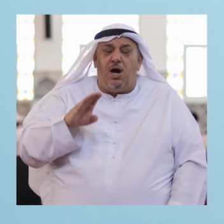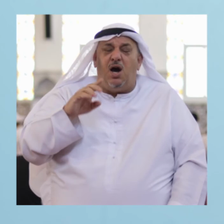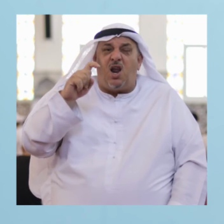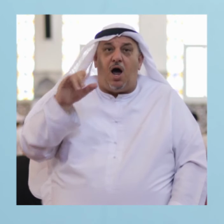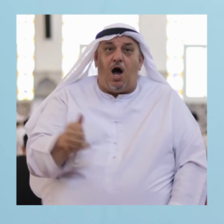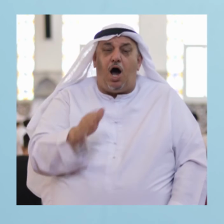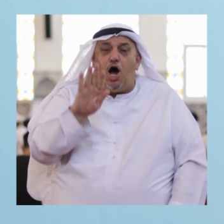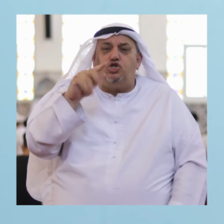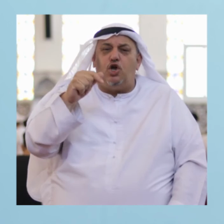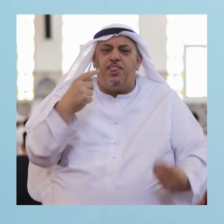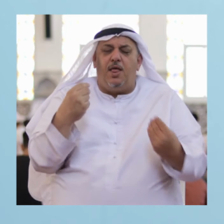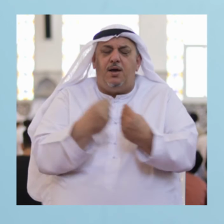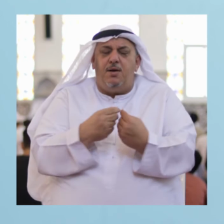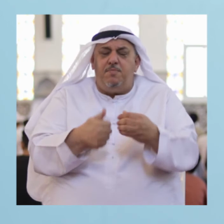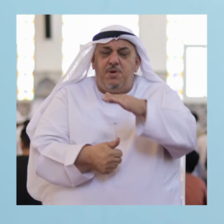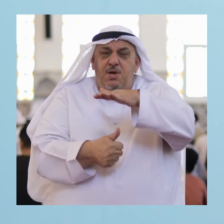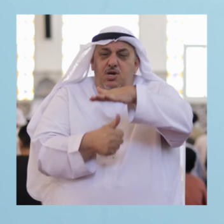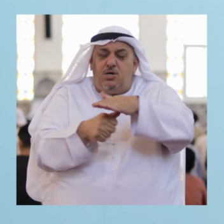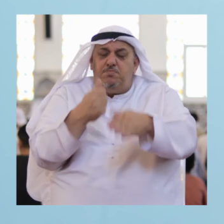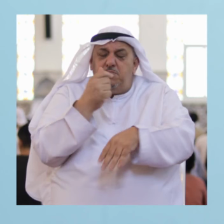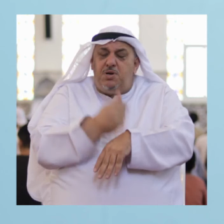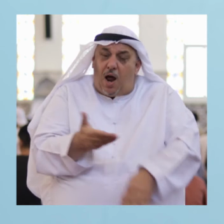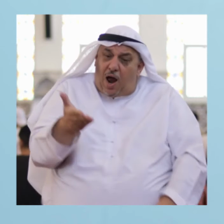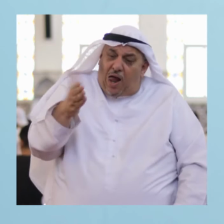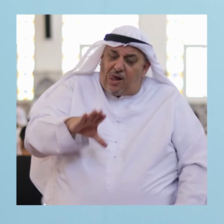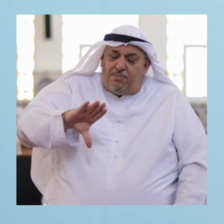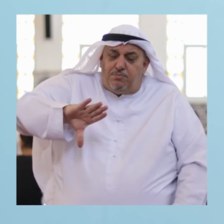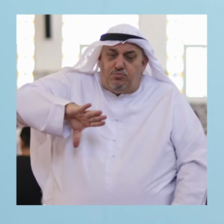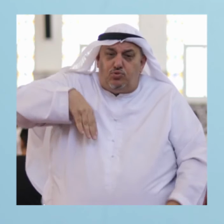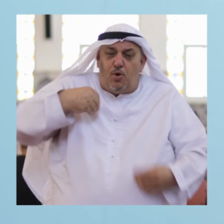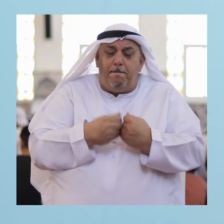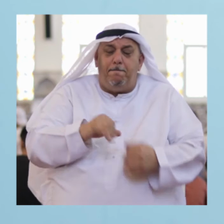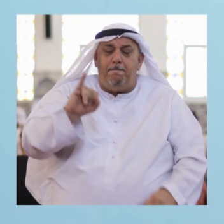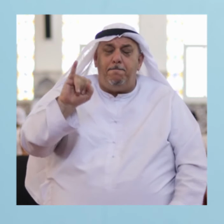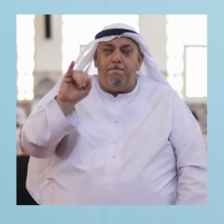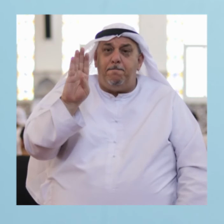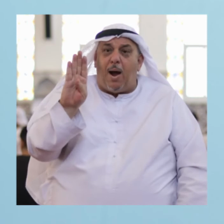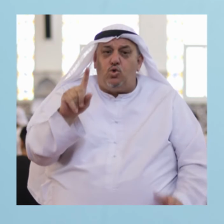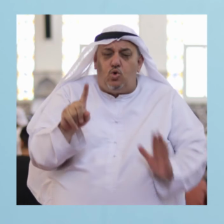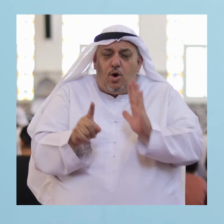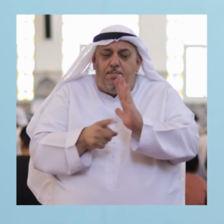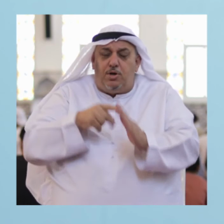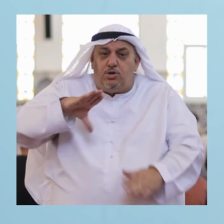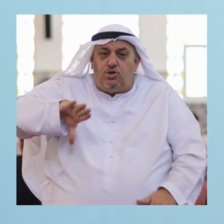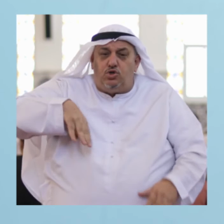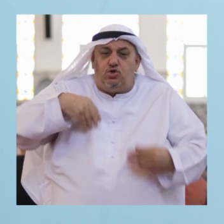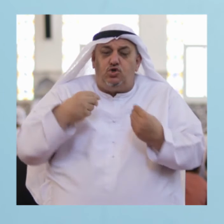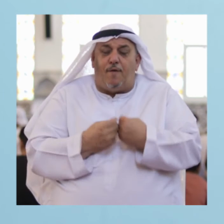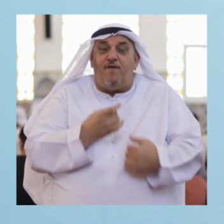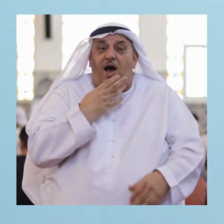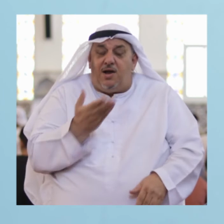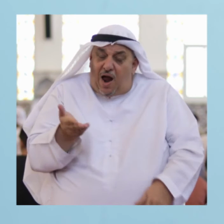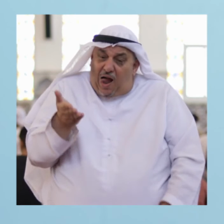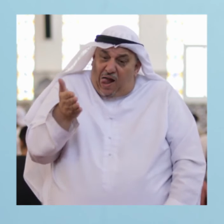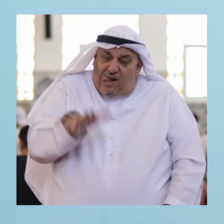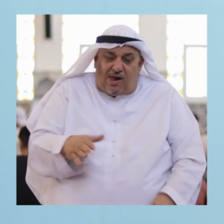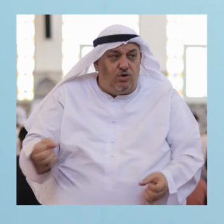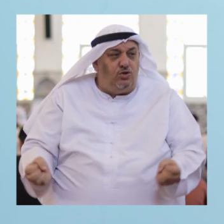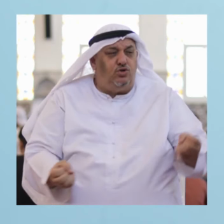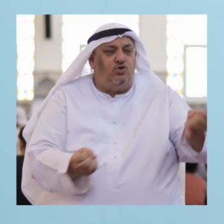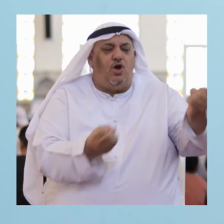والقاده المؤسسين والشيخ مكتوم والشيخ خليفه بن زايد وادخلهم